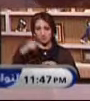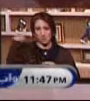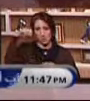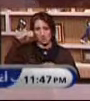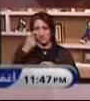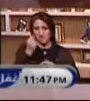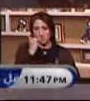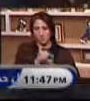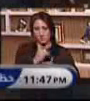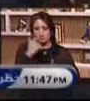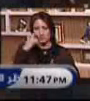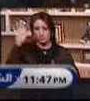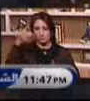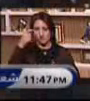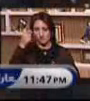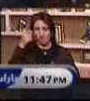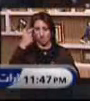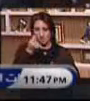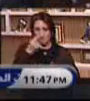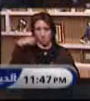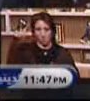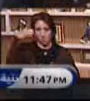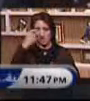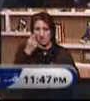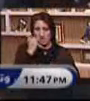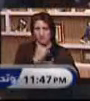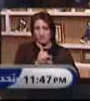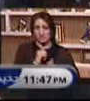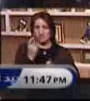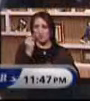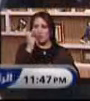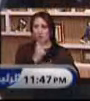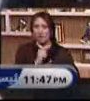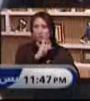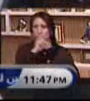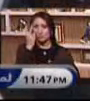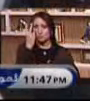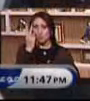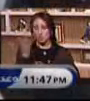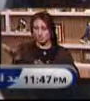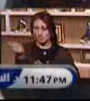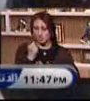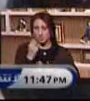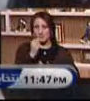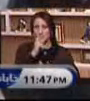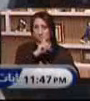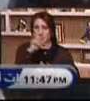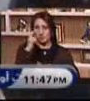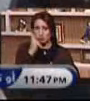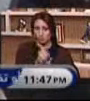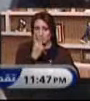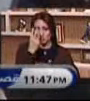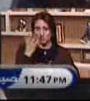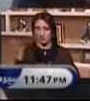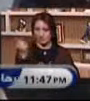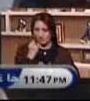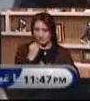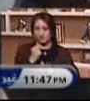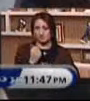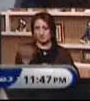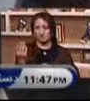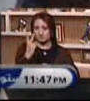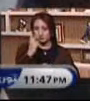الخزانة أو وزير المالية، أعطيني راتب لشهرين، عايز يعمل استبدال إيه؟ شهرين المعاش، اديني شهرين